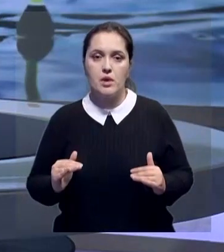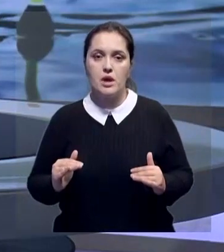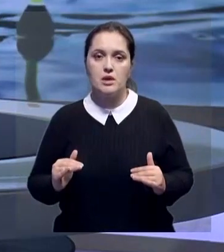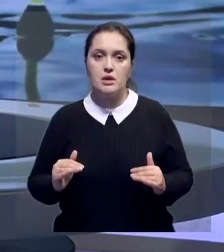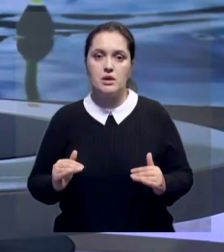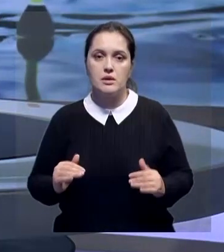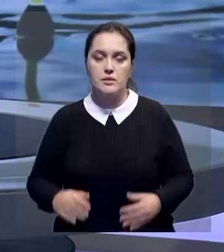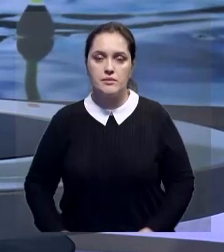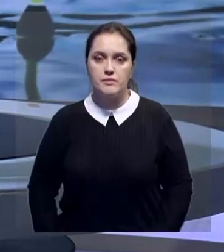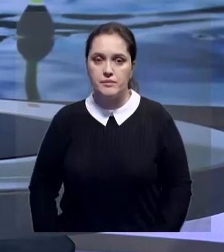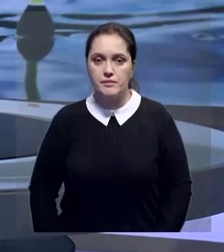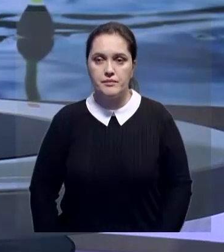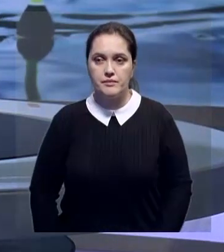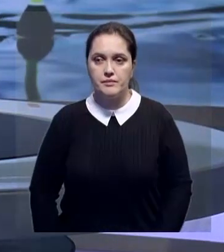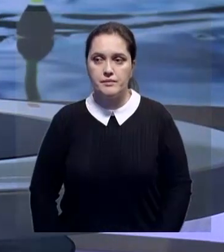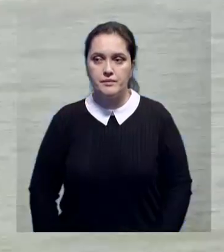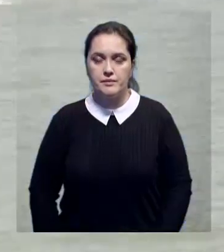водоемов. Райхан Тажибаева расскажет.